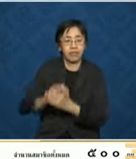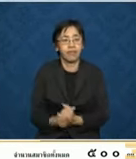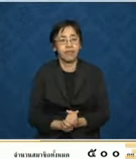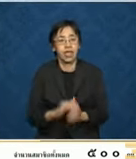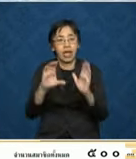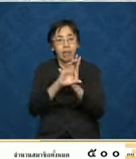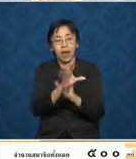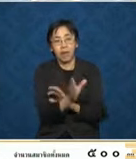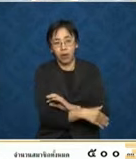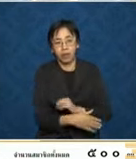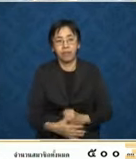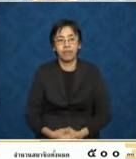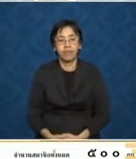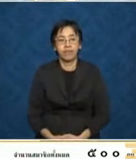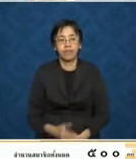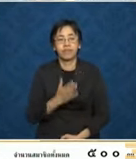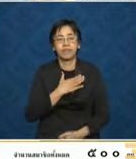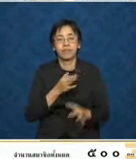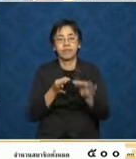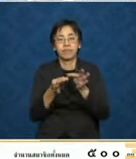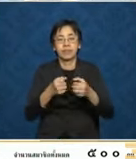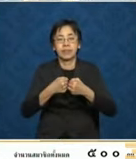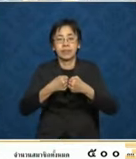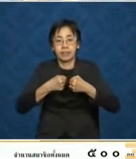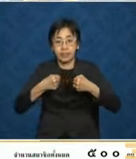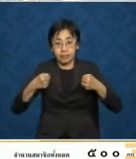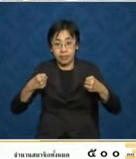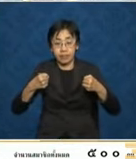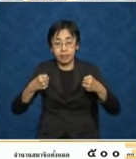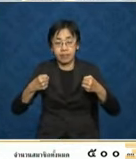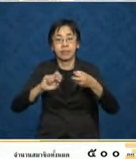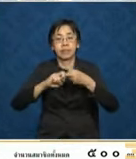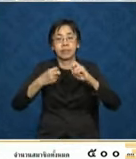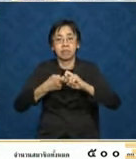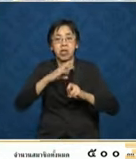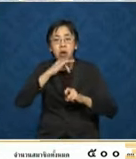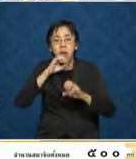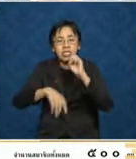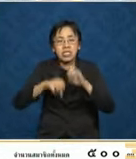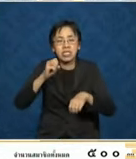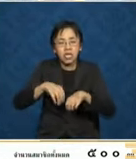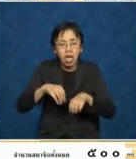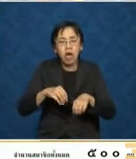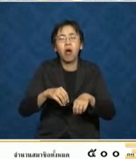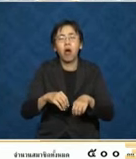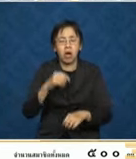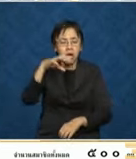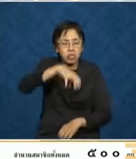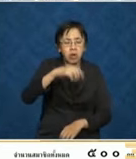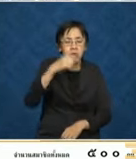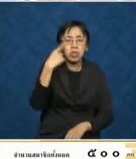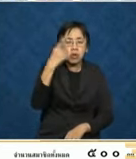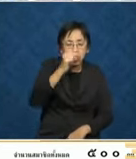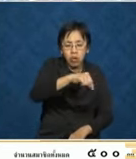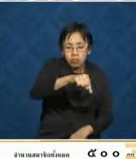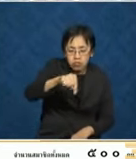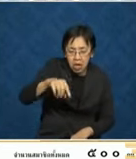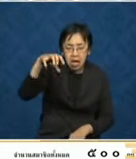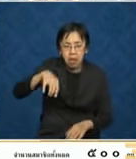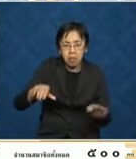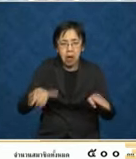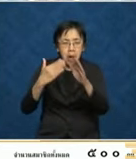ยครับผมขอขยายความเพิ่มเติมครับไปถึงปัญหาขยะที่กระจายตัวอยู่ทั่วเมืองท่องเที่ยวเมืองมรดกโลก